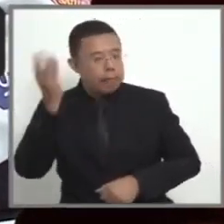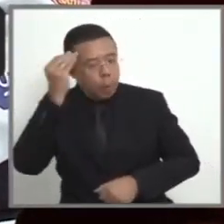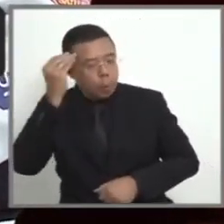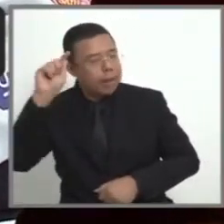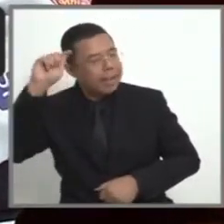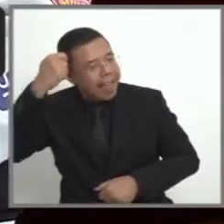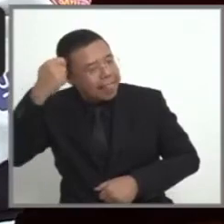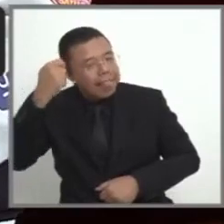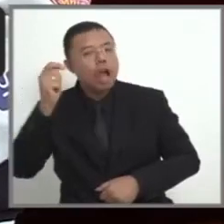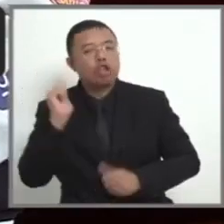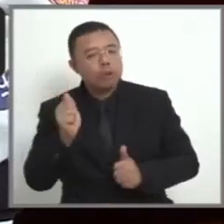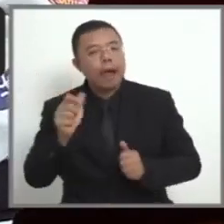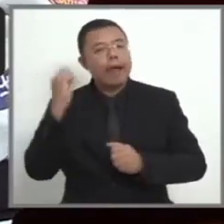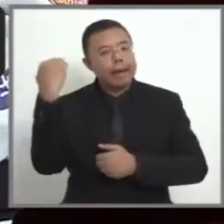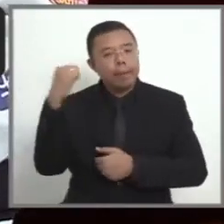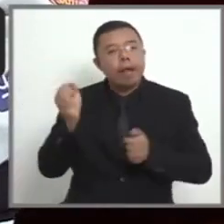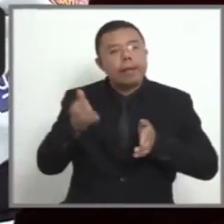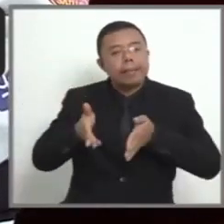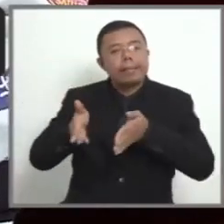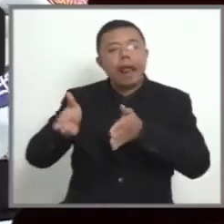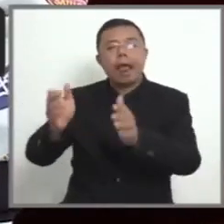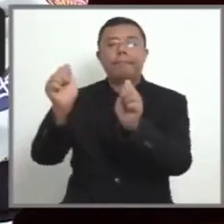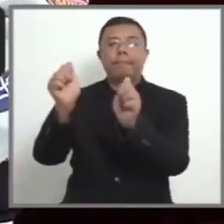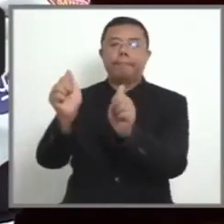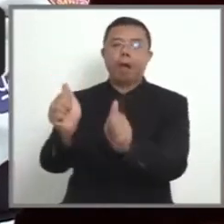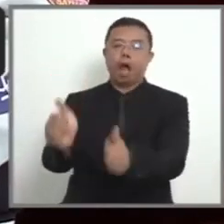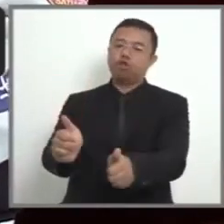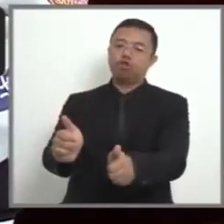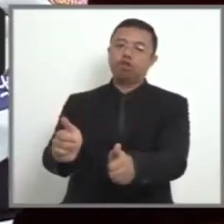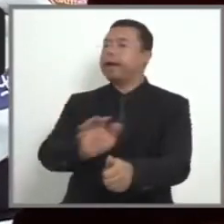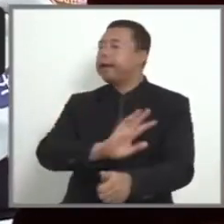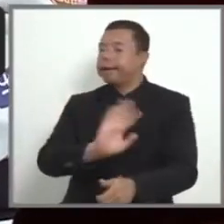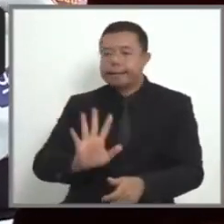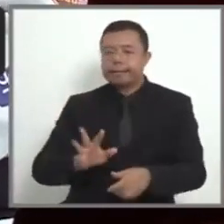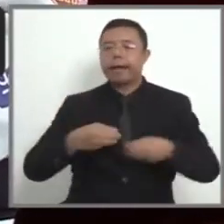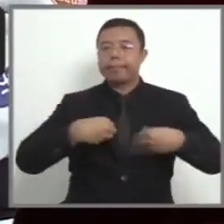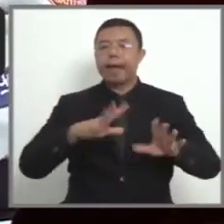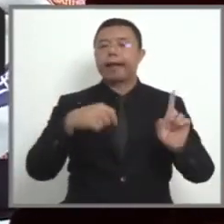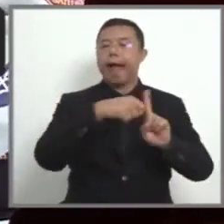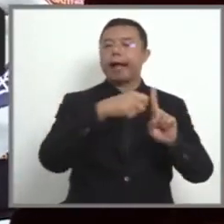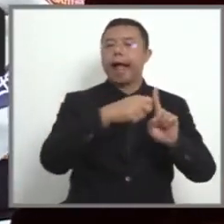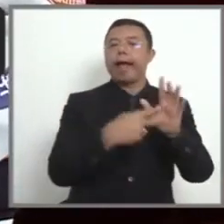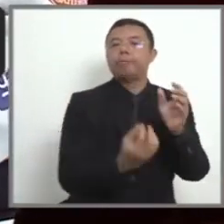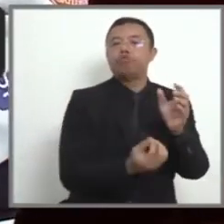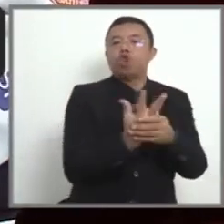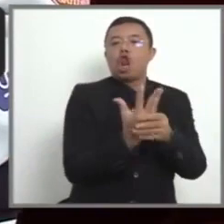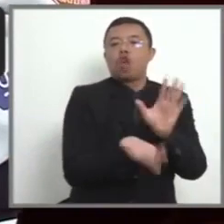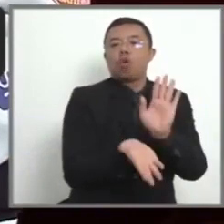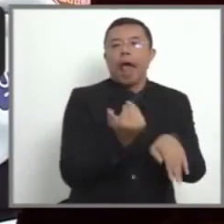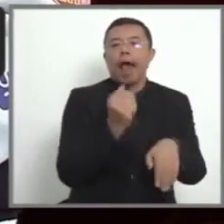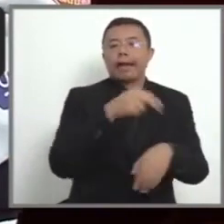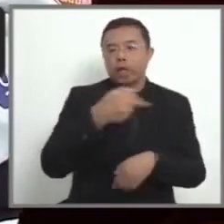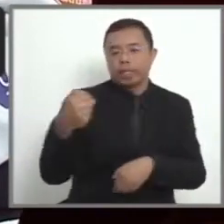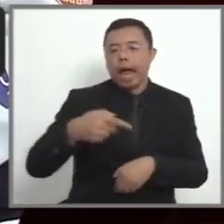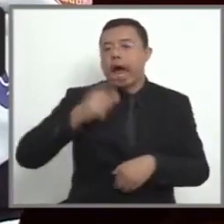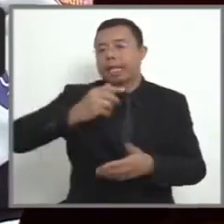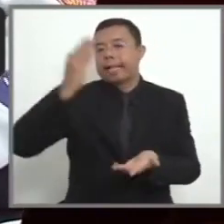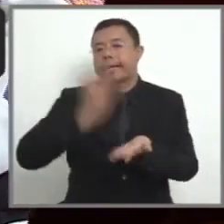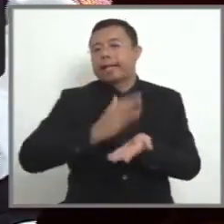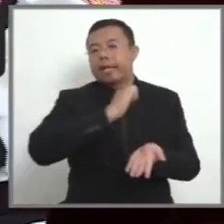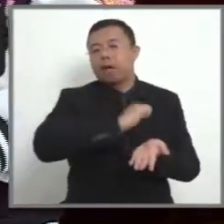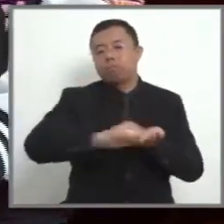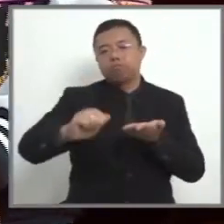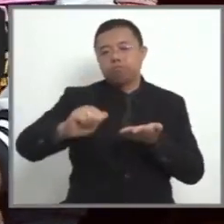demokrasi bisa berjalan dengan baik dan jangan biarkan KKN subur kembali di Indonesia kita mesti tegas untuk